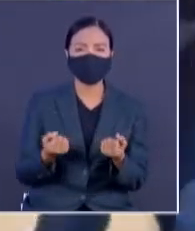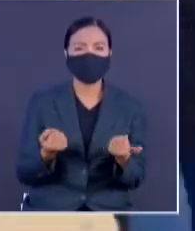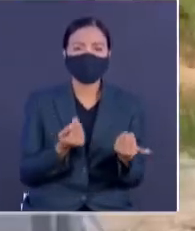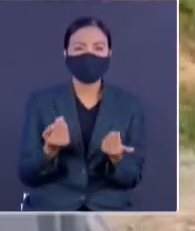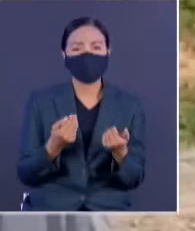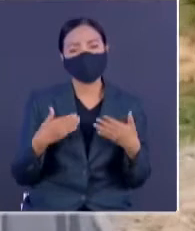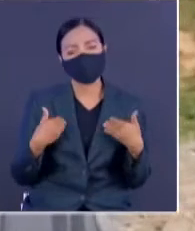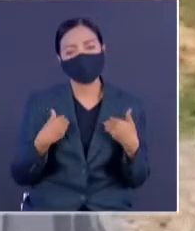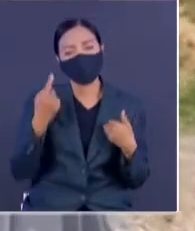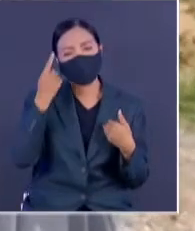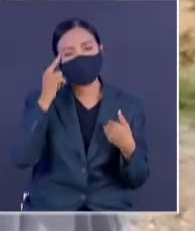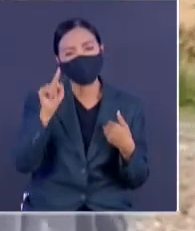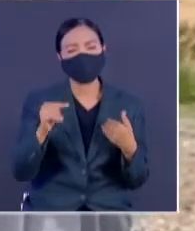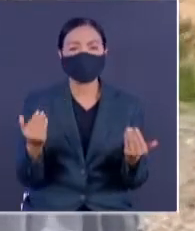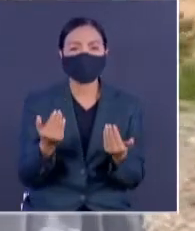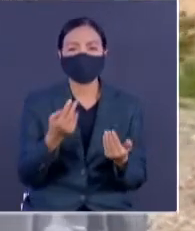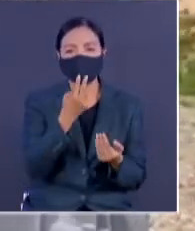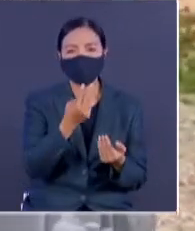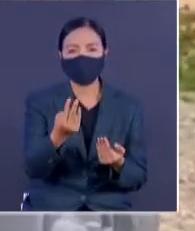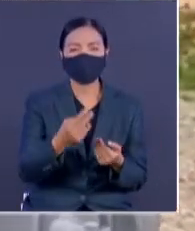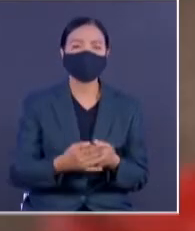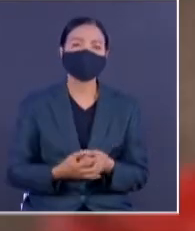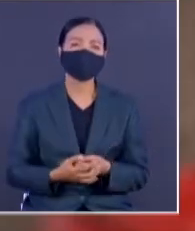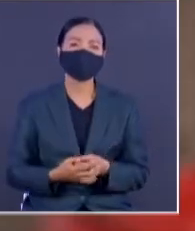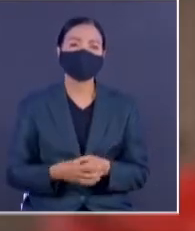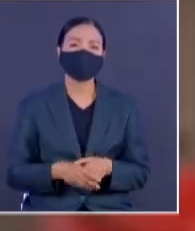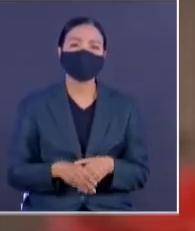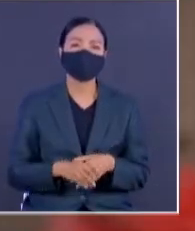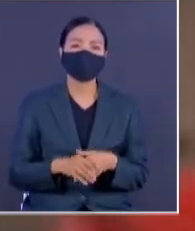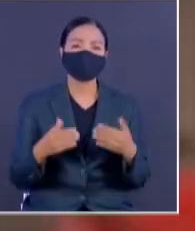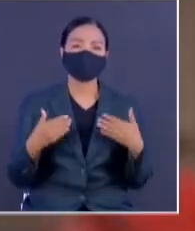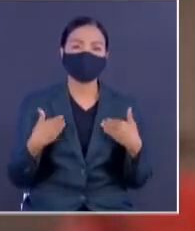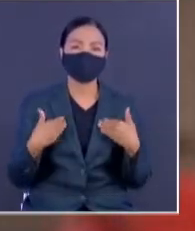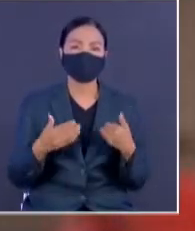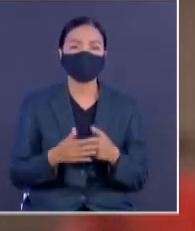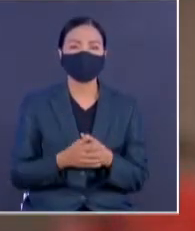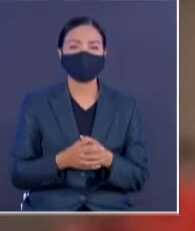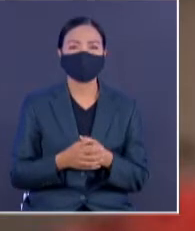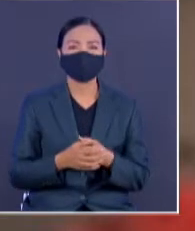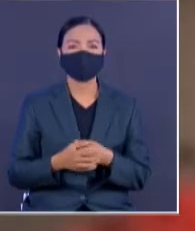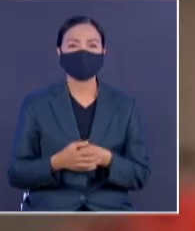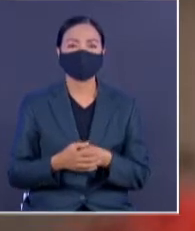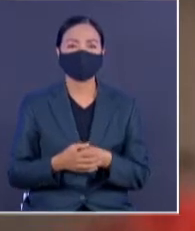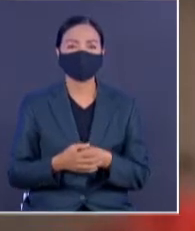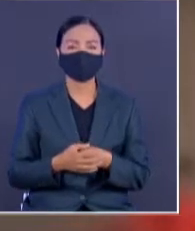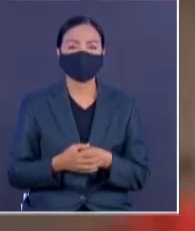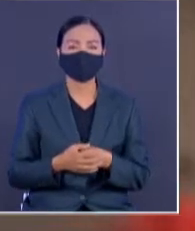บบนี้อ่ะคุณผู้ชมไปชมภาพนี้กันสักหน่อยค่ะ ดีใจค่ะที่ทางโรงพยาบาลที่ไปดู